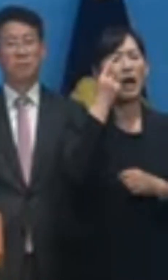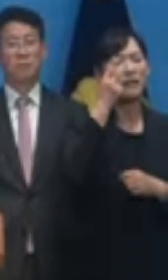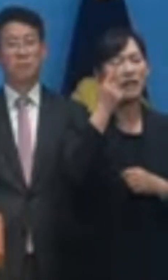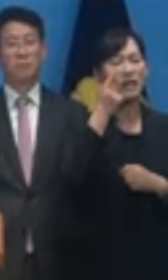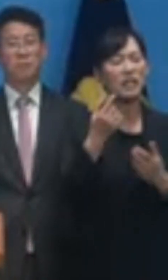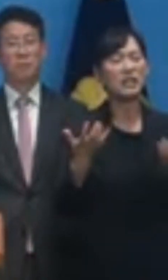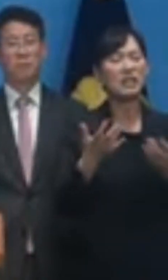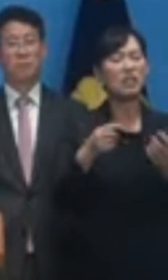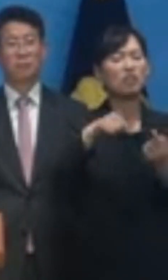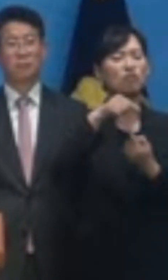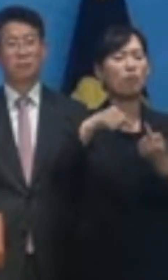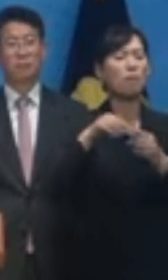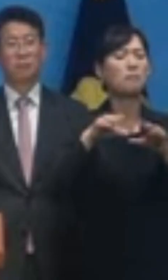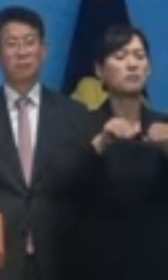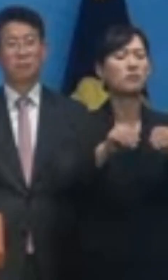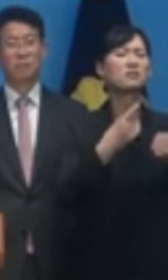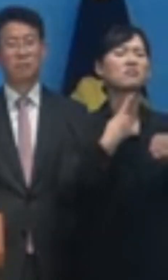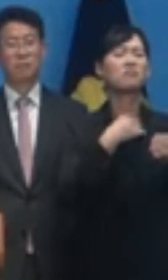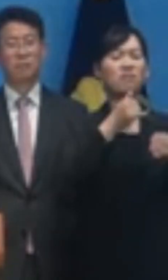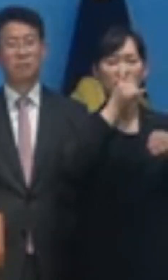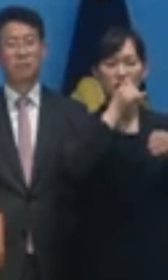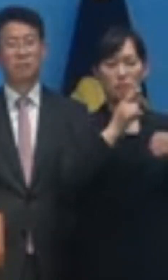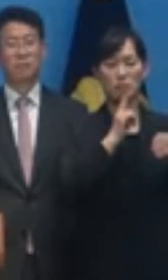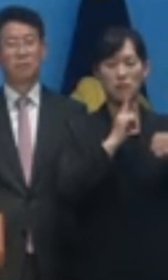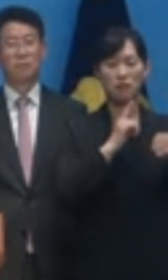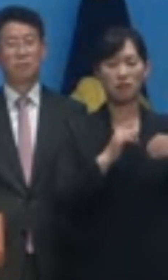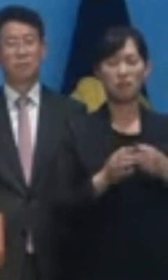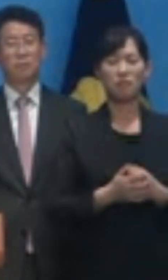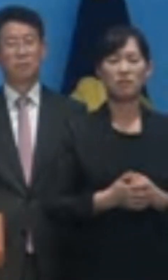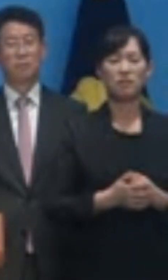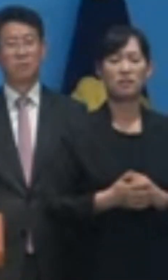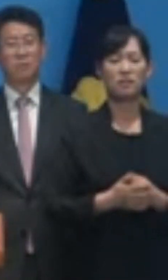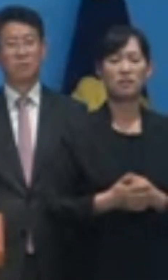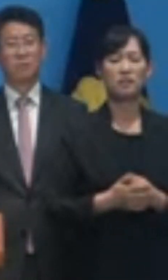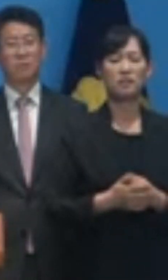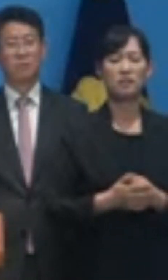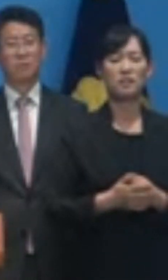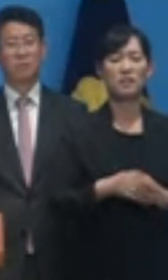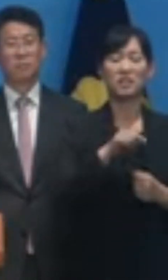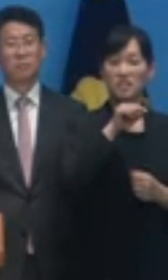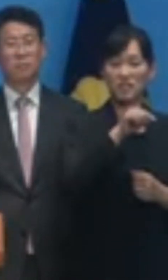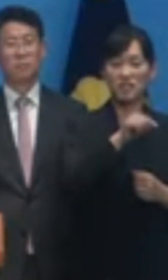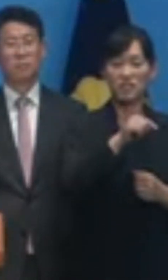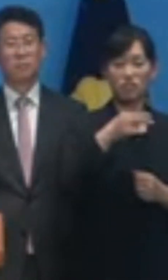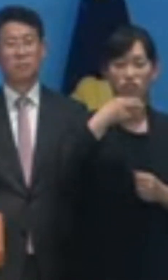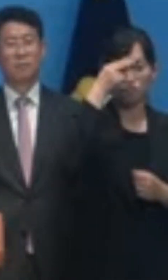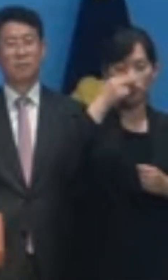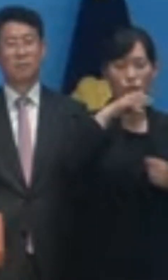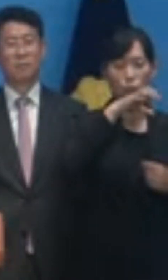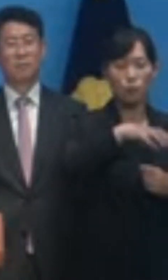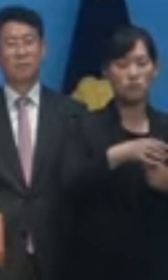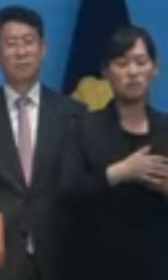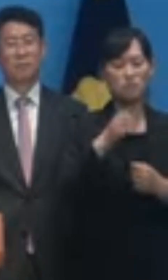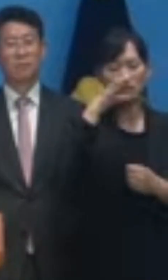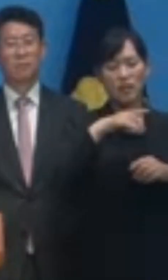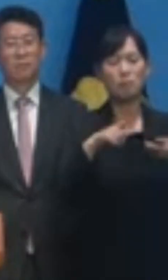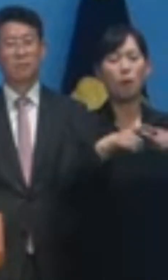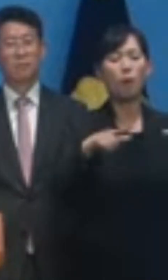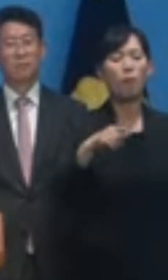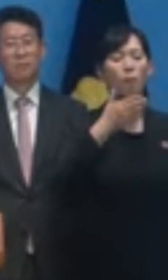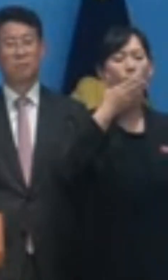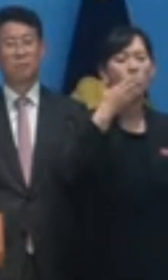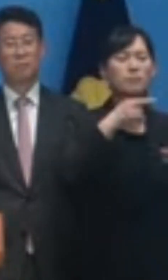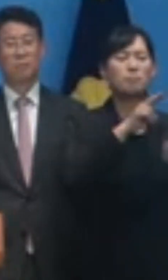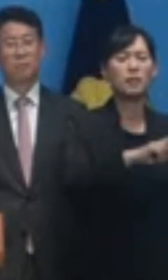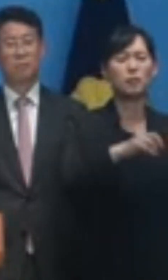영업 정지를 당한 적도 있다고 했으니 이는 시로코라는 곳이 그저 평범한